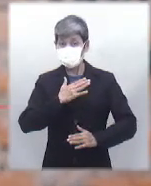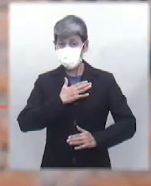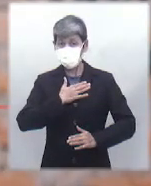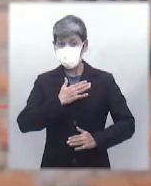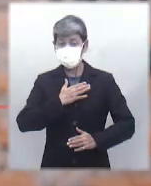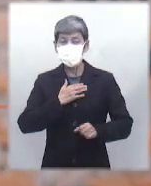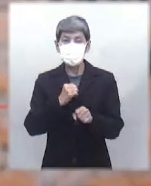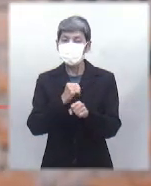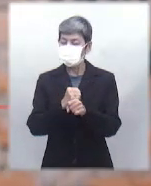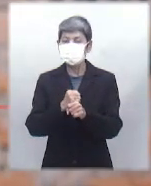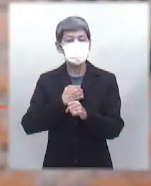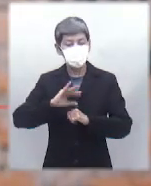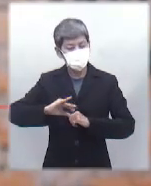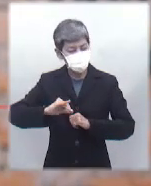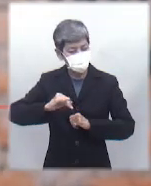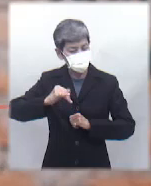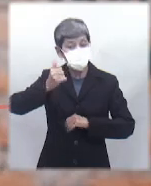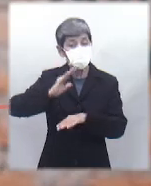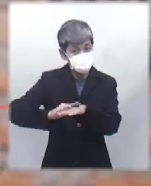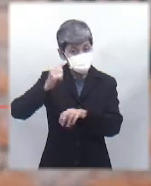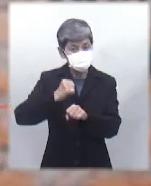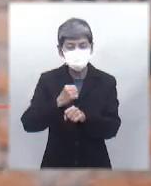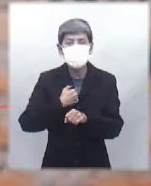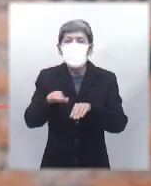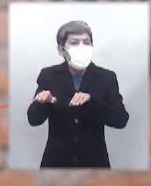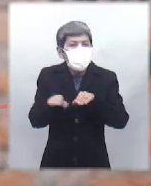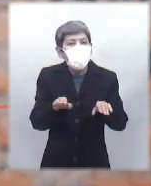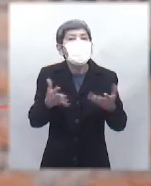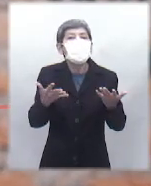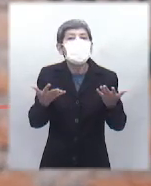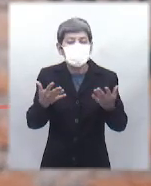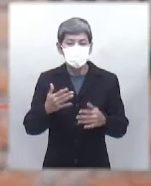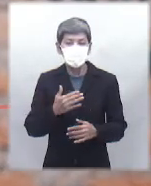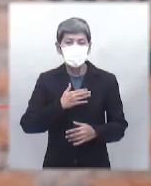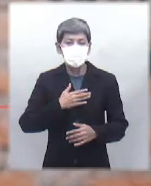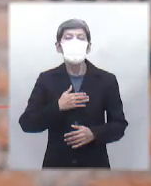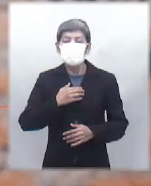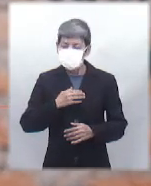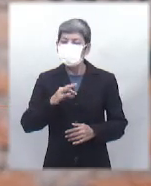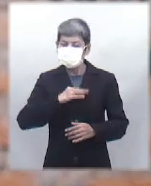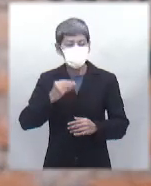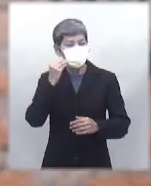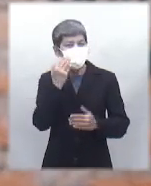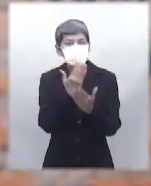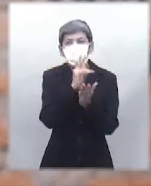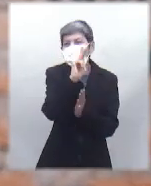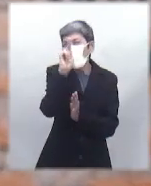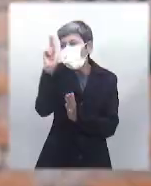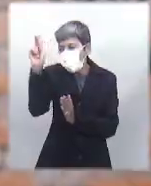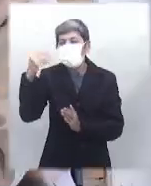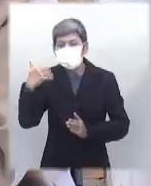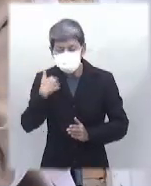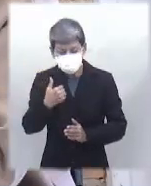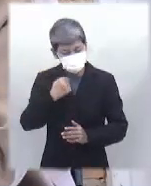เติบโตมาจนถึงทุกวันนี้แล้วก็สำเร็จเนี่ยผมก็เกิดจากความไม่พร้อมเหมือนกันผมก็ติดลบด้วยซ้ำไปนะครับที่บ้านก็เป็นหนี้เป็นสินเป็นอะไร